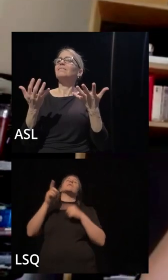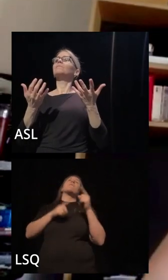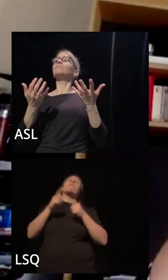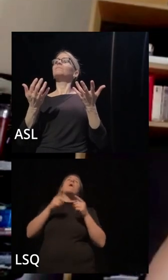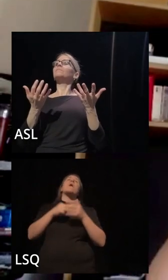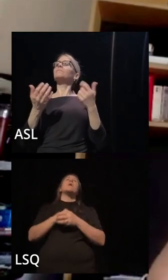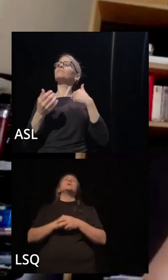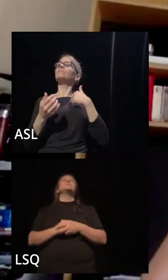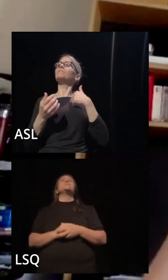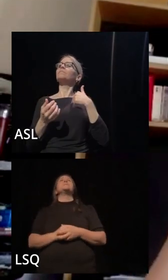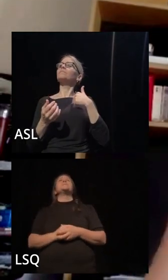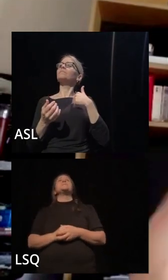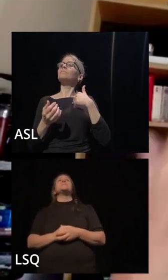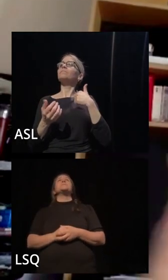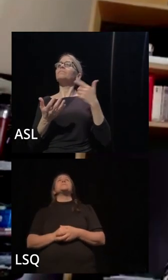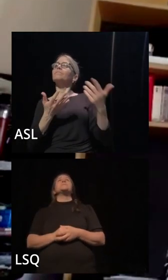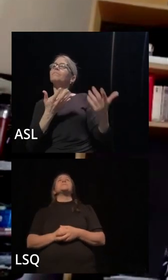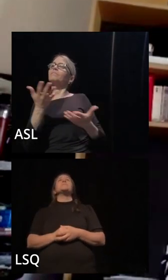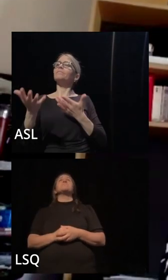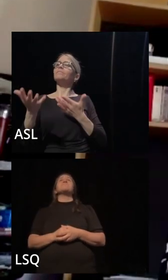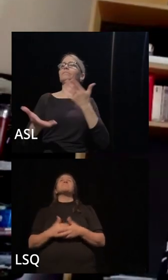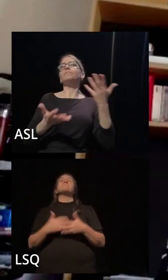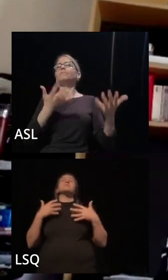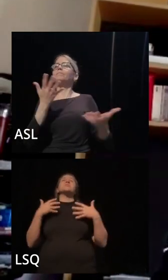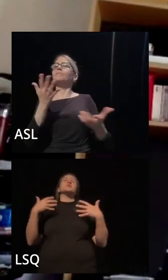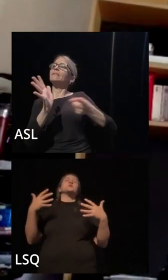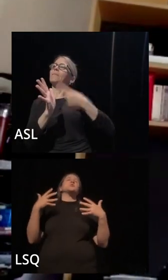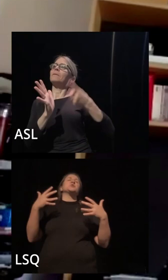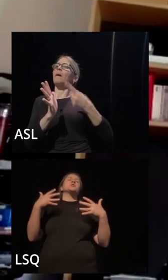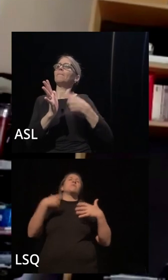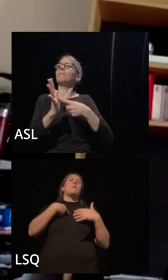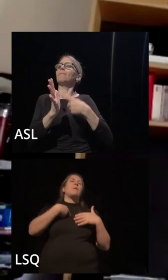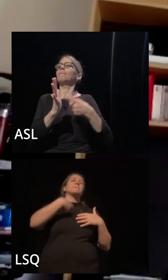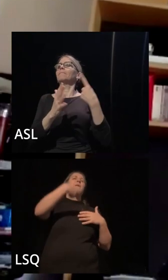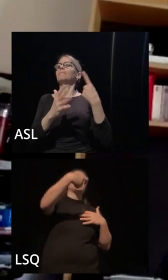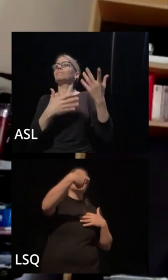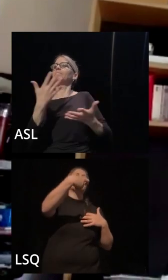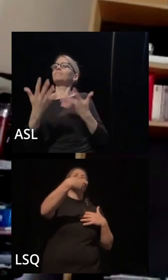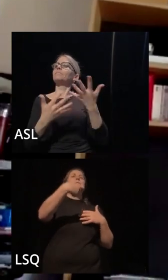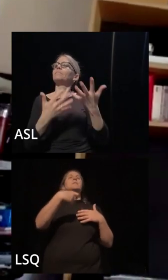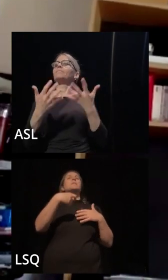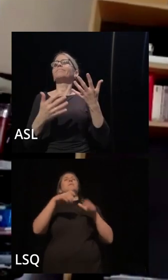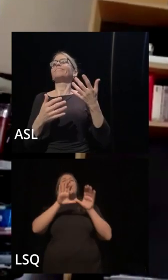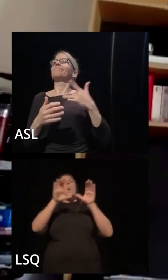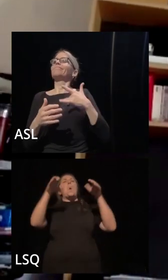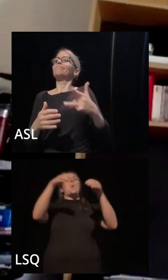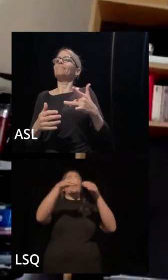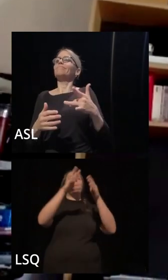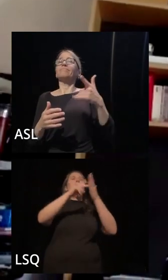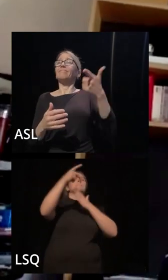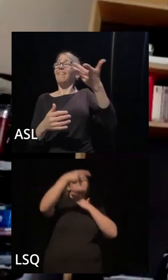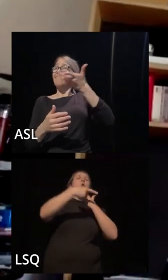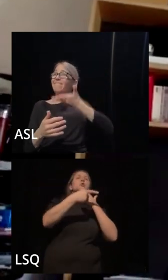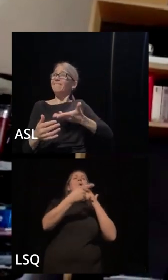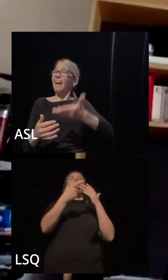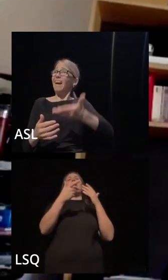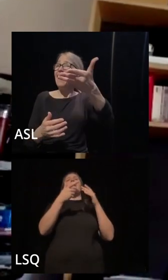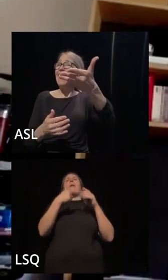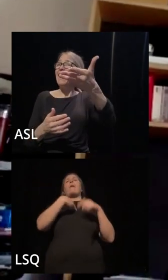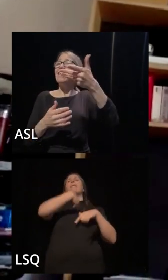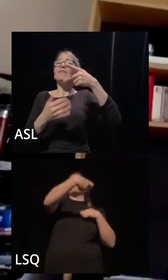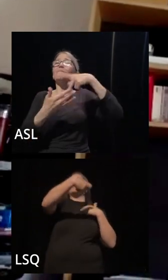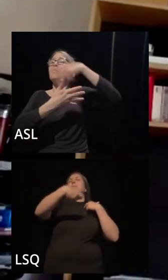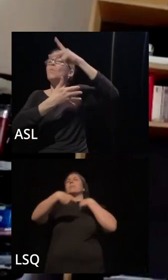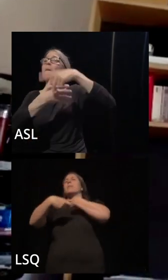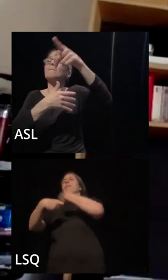nous sommes régulièrement invités dans des groupements de projets urbains pour répondre